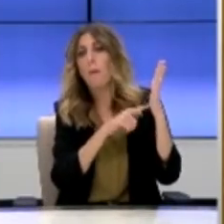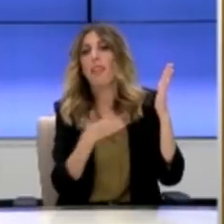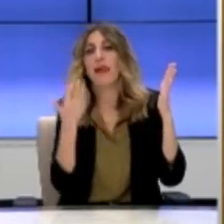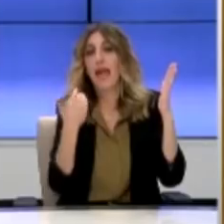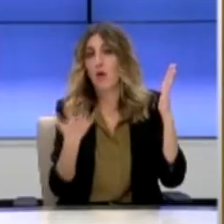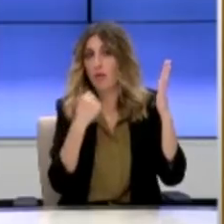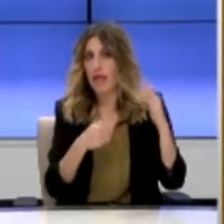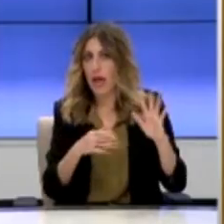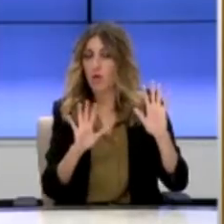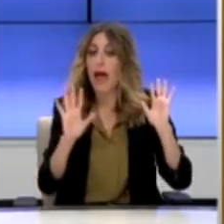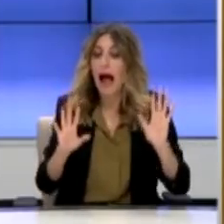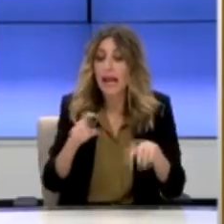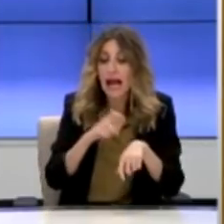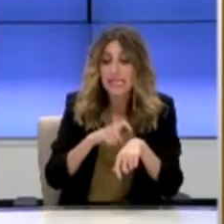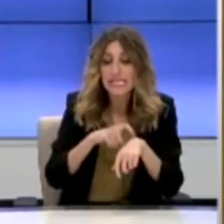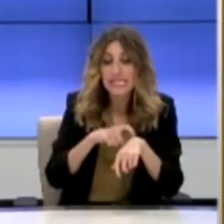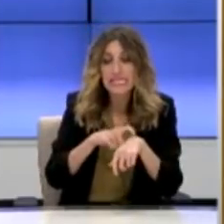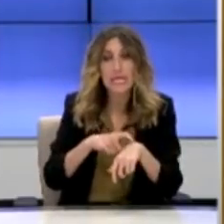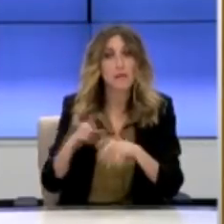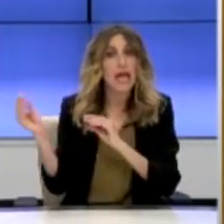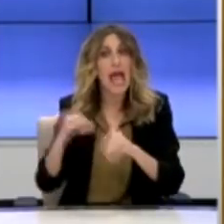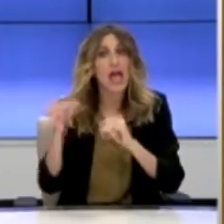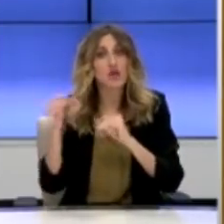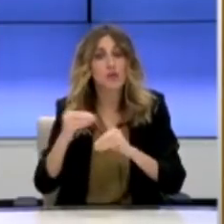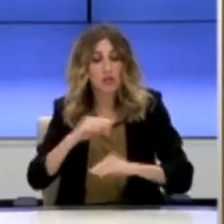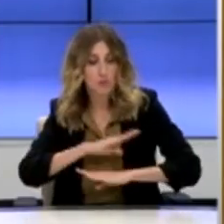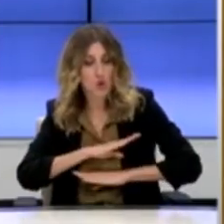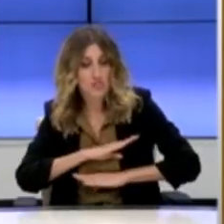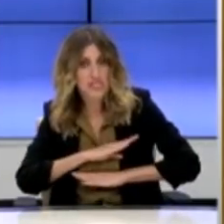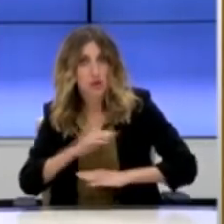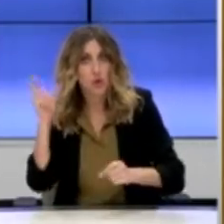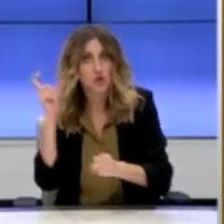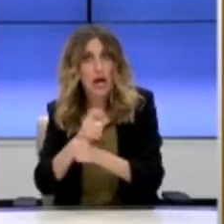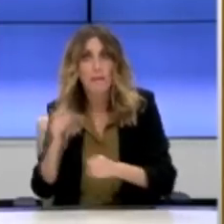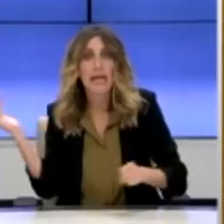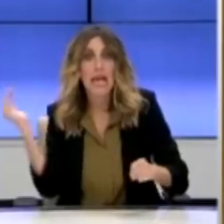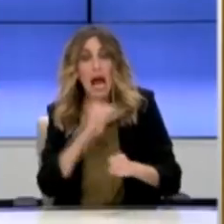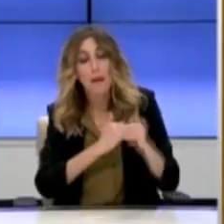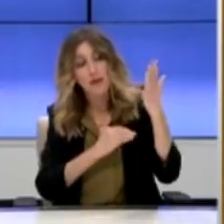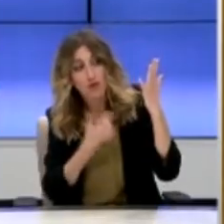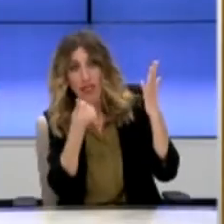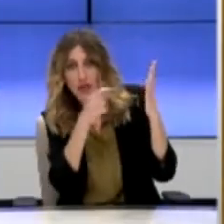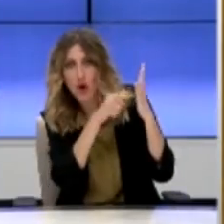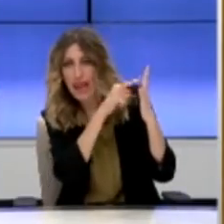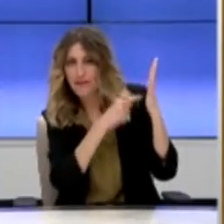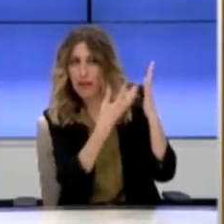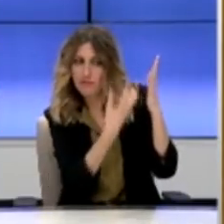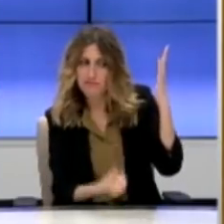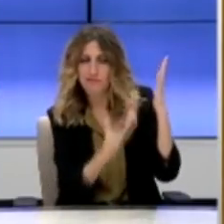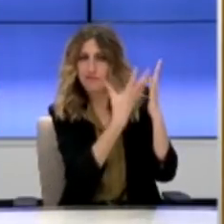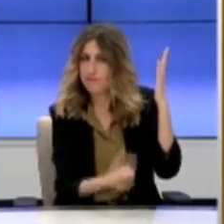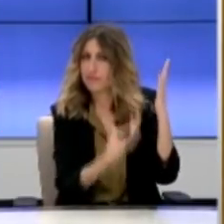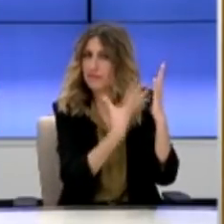που μάλιστα δεν έχουν και καμιά σχέση με την πραγματική άμυνα της χώρας μας και να μην υπάρχουν για νοσοκομεία, να μην υπάρχουν